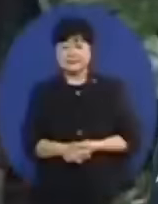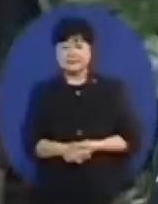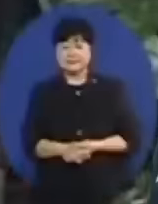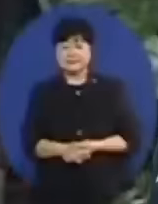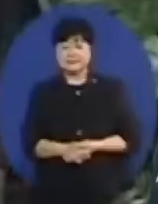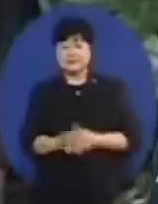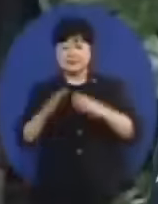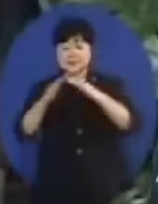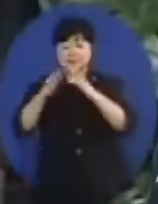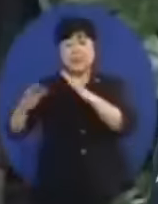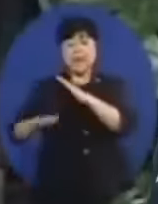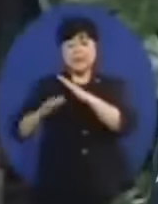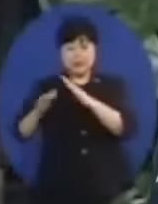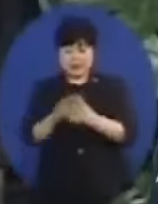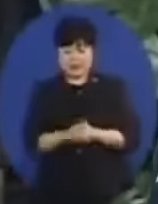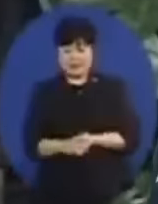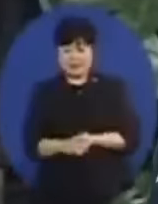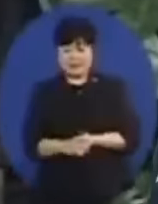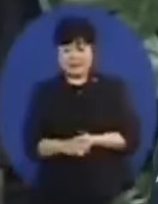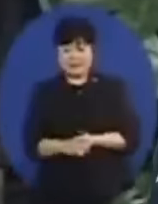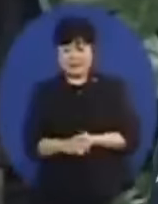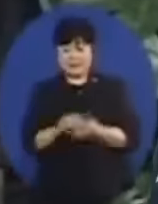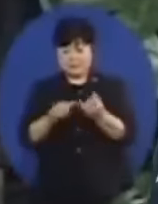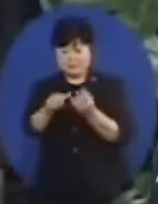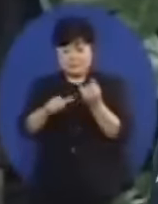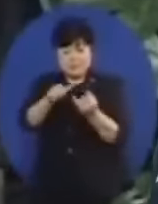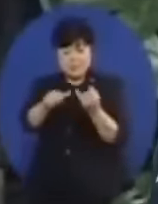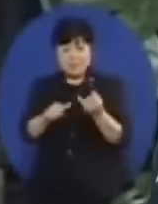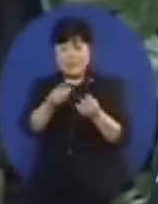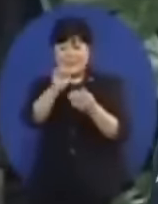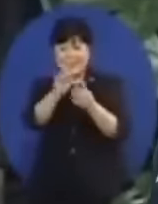여러분, 집안에 부부간에 싸울